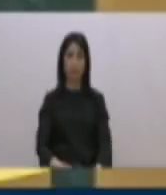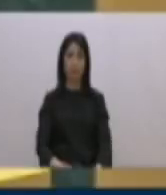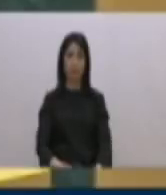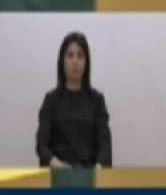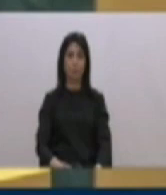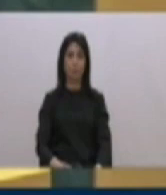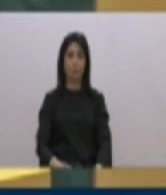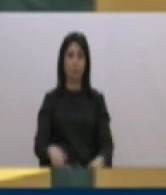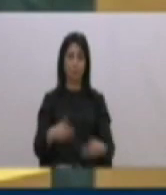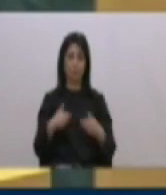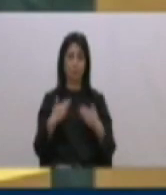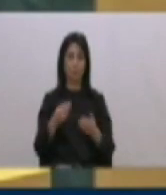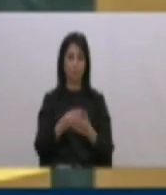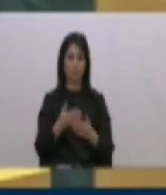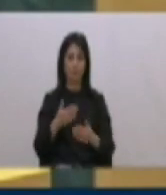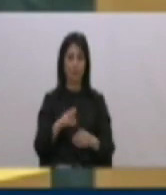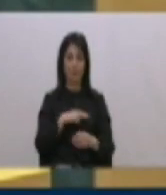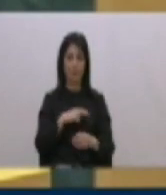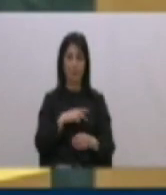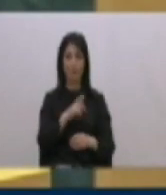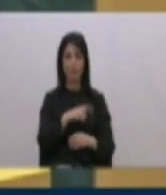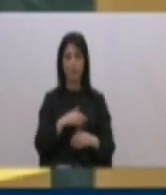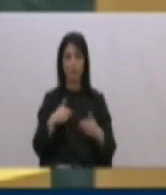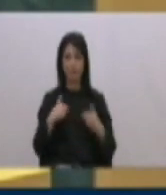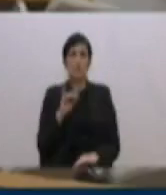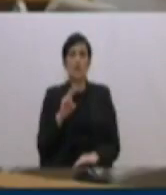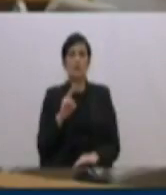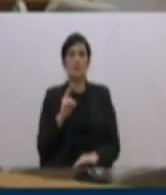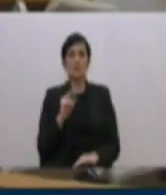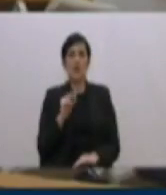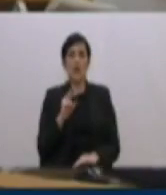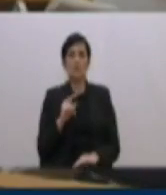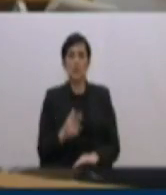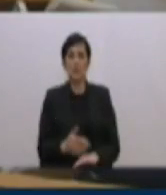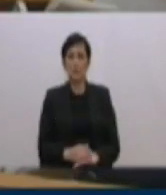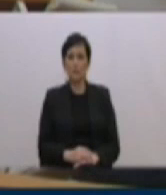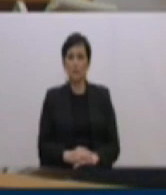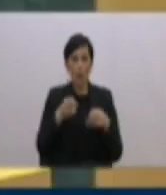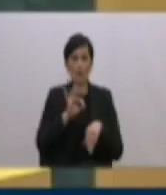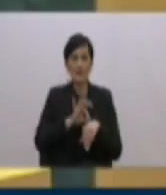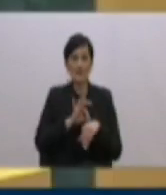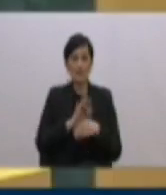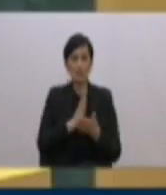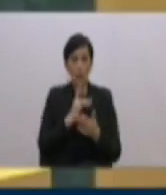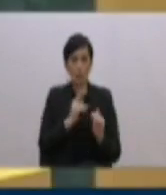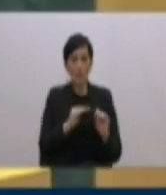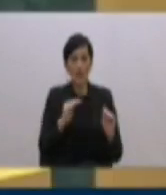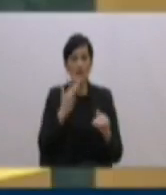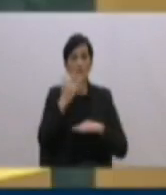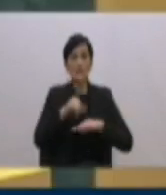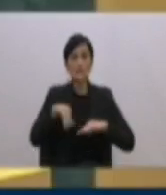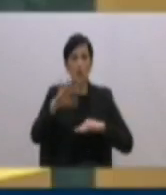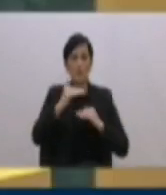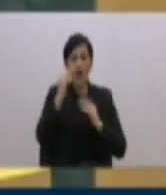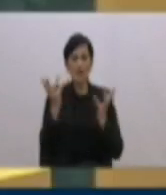klinikebis dafinansebis akhal sistemaze DRG dafinansebaze gadasvlasdan dakavshirebuli gamotsoebi ise medikamentebze referentuli fasebis datsesebis